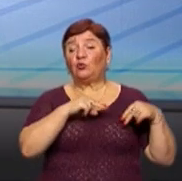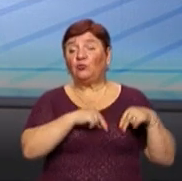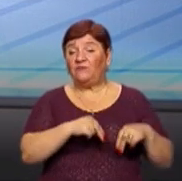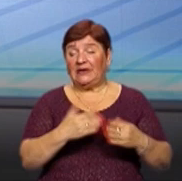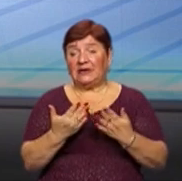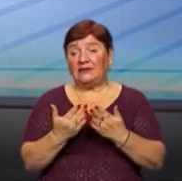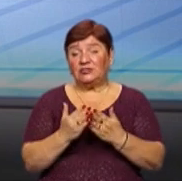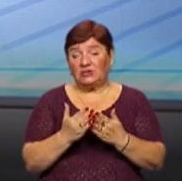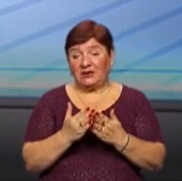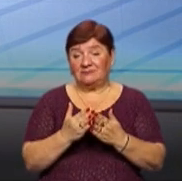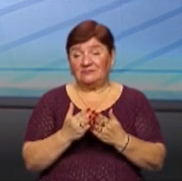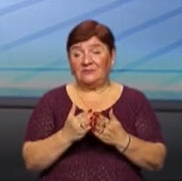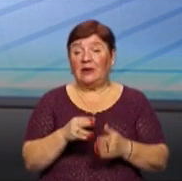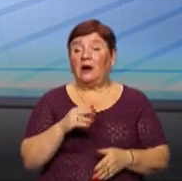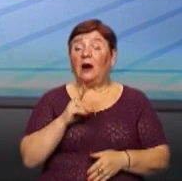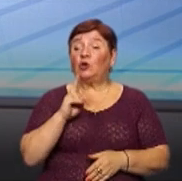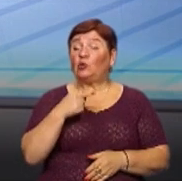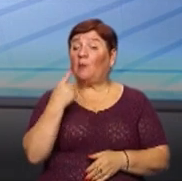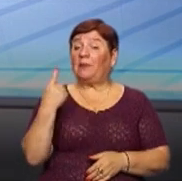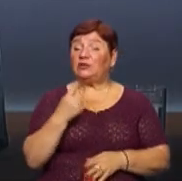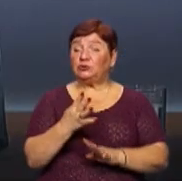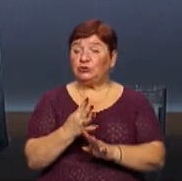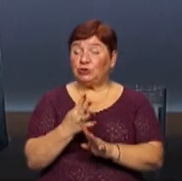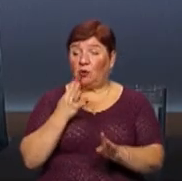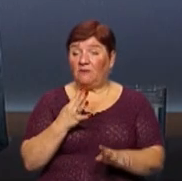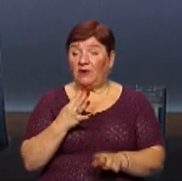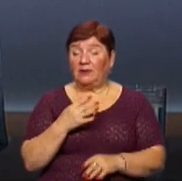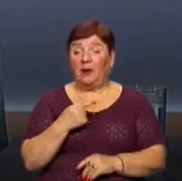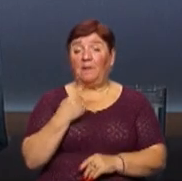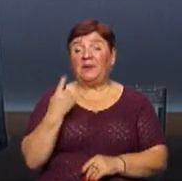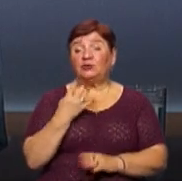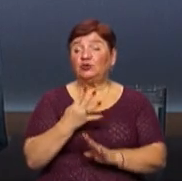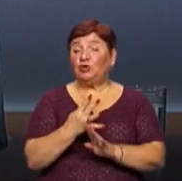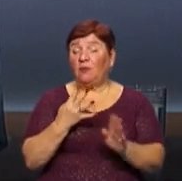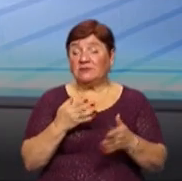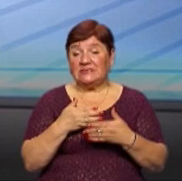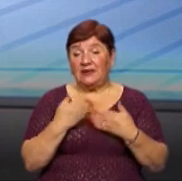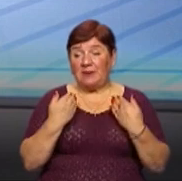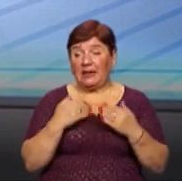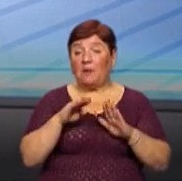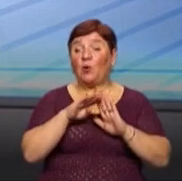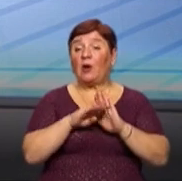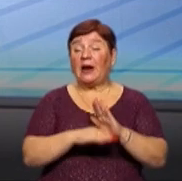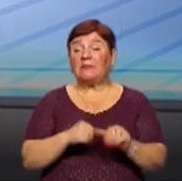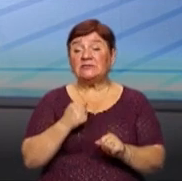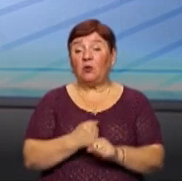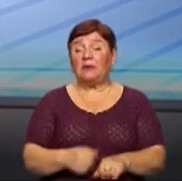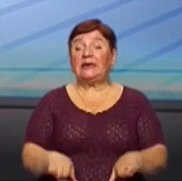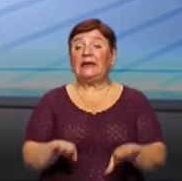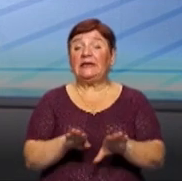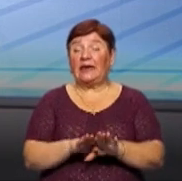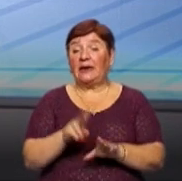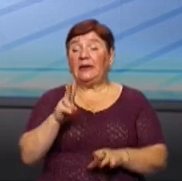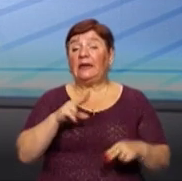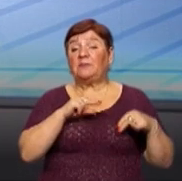перенести в електронний варіант. А хто першочергово потрапляє? Нема першочерговості. Угу. Тобто програма зроблена так, як спеціаліст